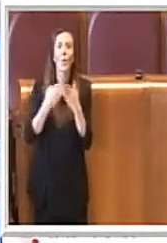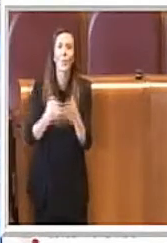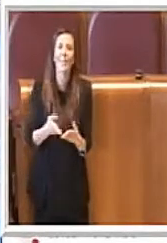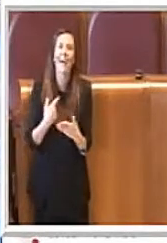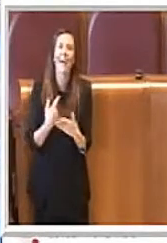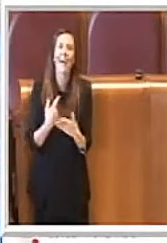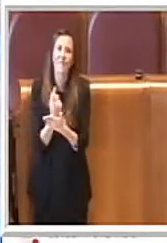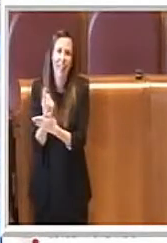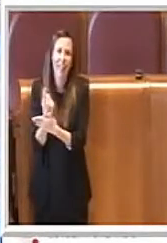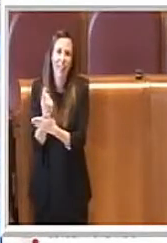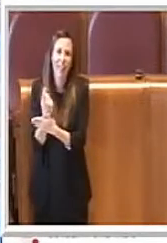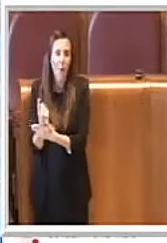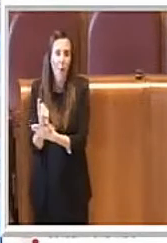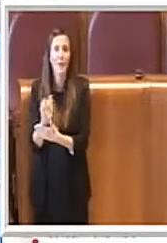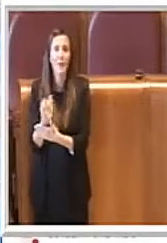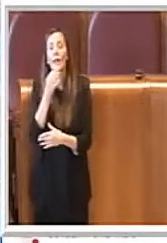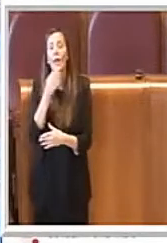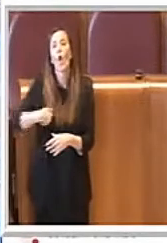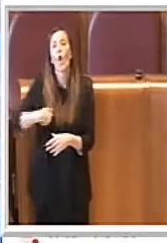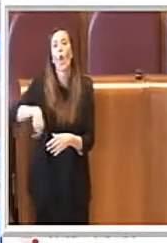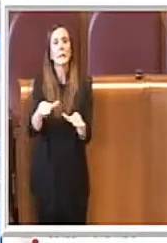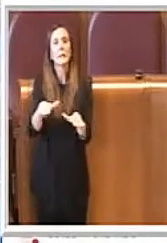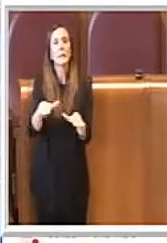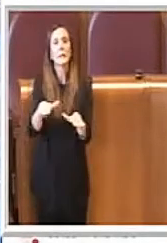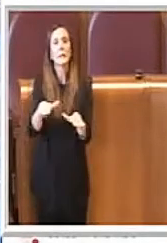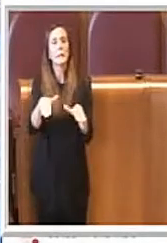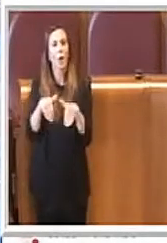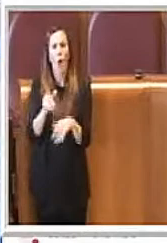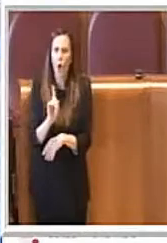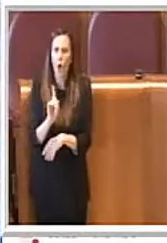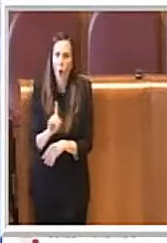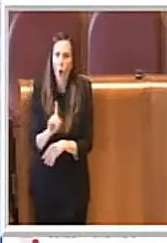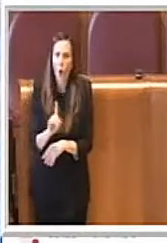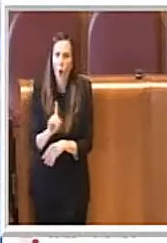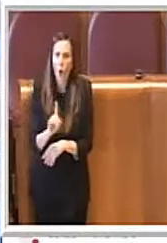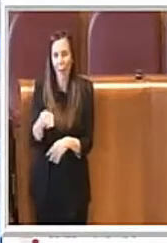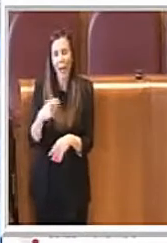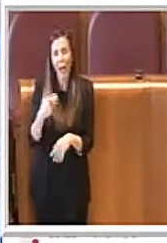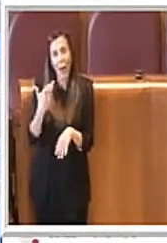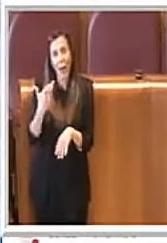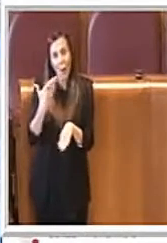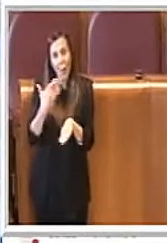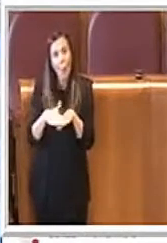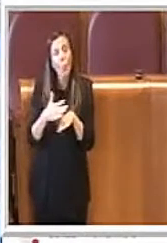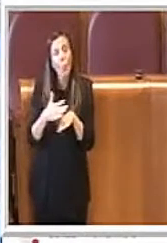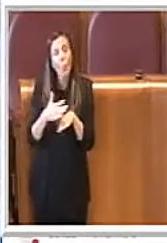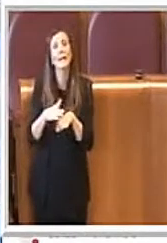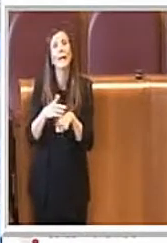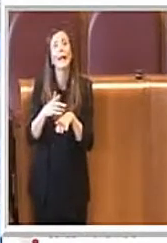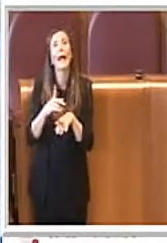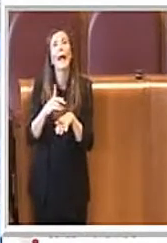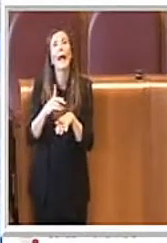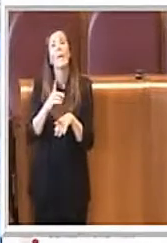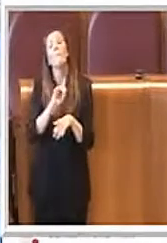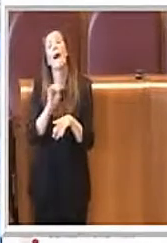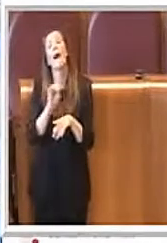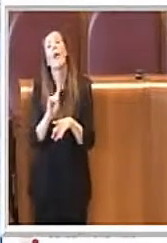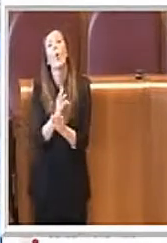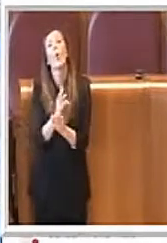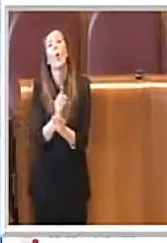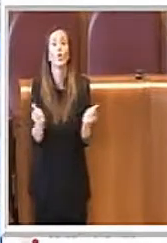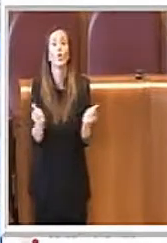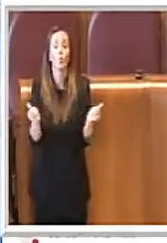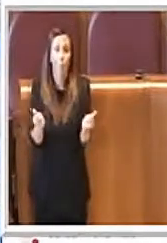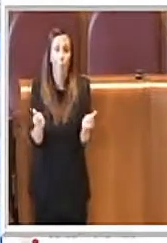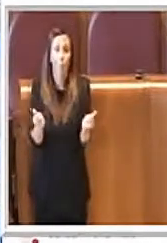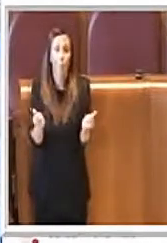non è che ci dobbiamo astenere da fare qualcosa che può essere utile perché non è risolutivo. Questa è la risposta a chi evidentemente è